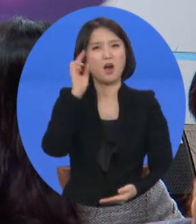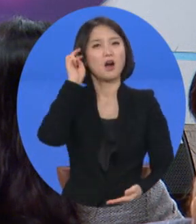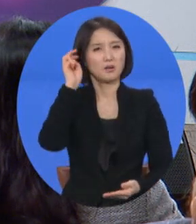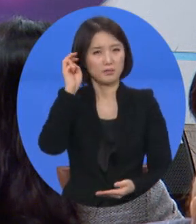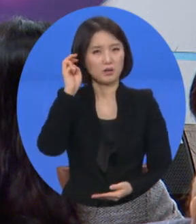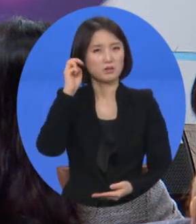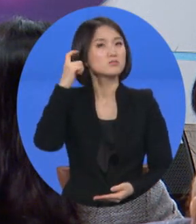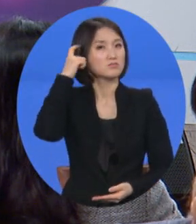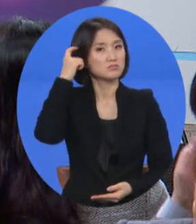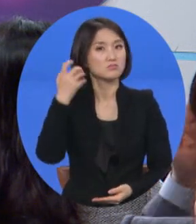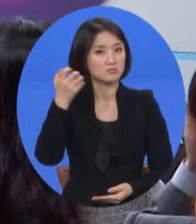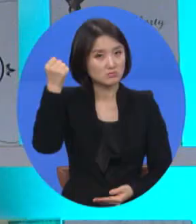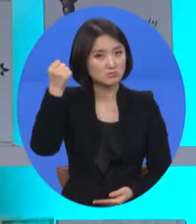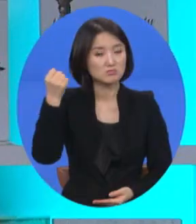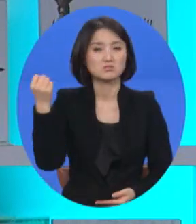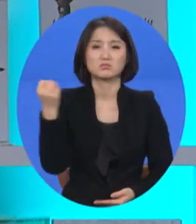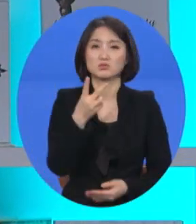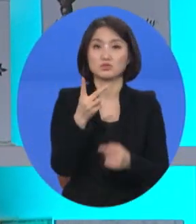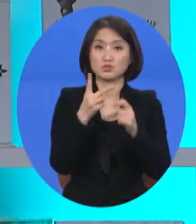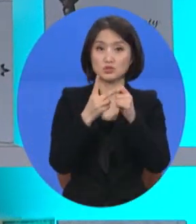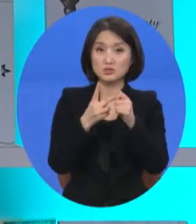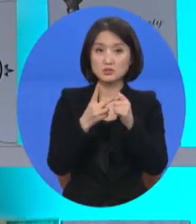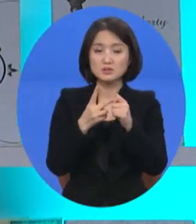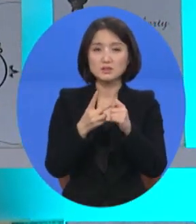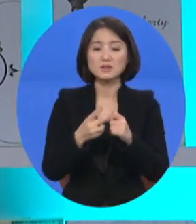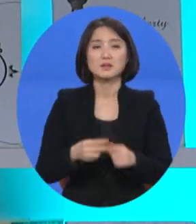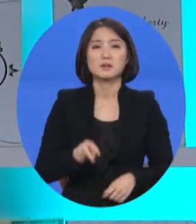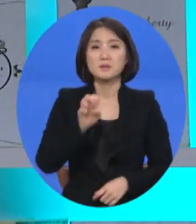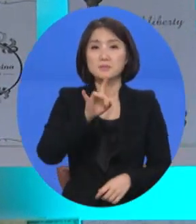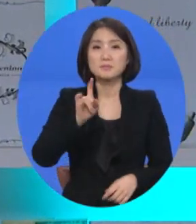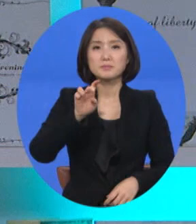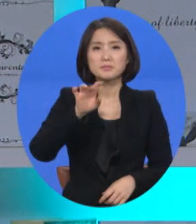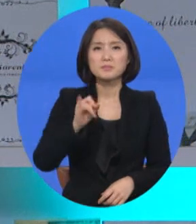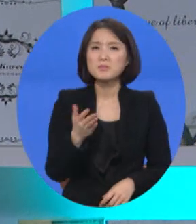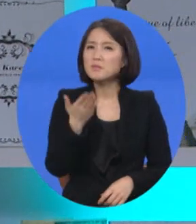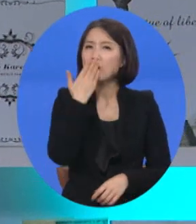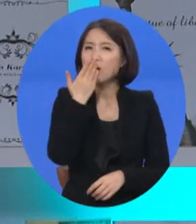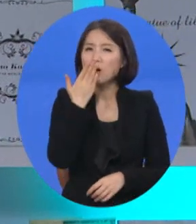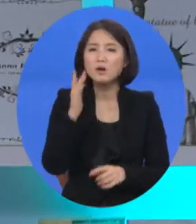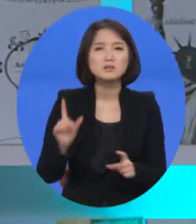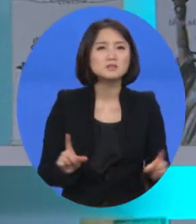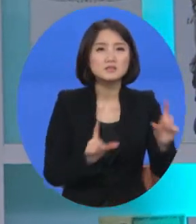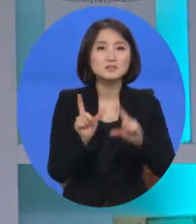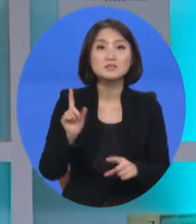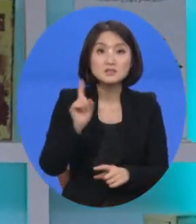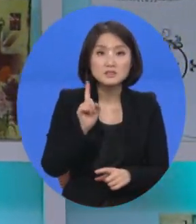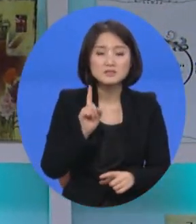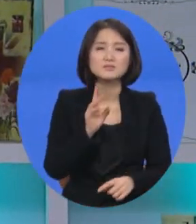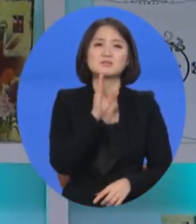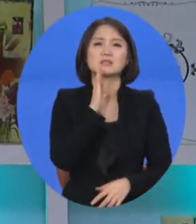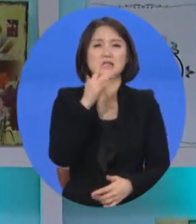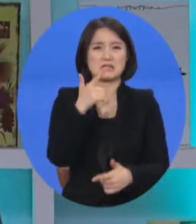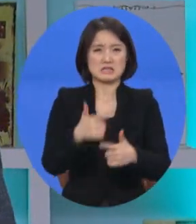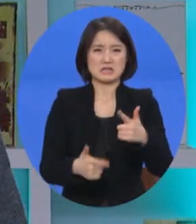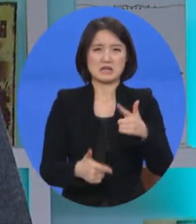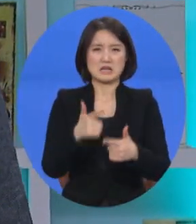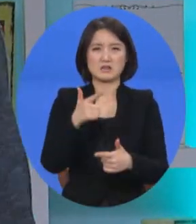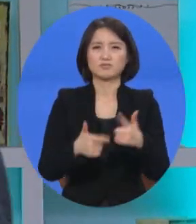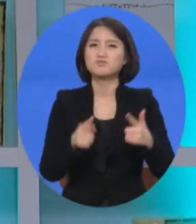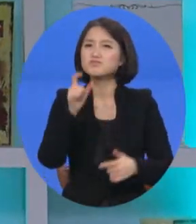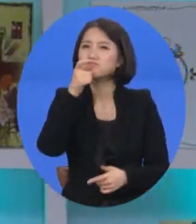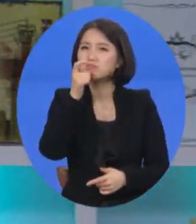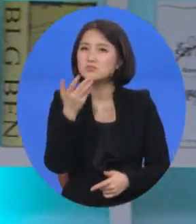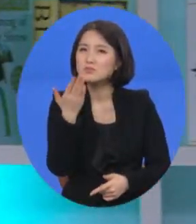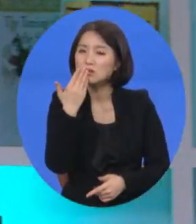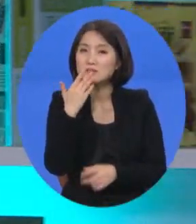매미는 여러분 무엇을 먹고 삽니까 무슨 먹고살 줘 나무의 수액을 먹고 삽니다 그러니까 이 놈이 깨끗할 수